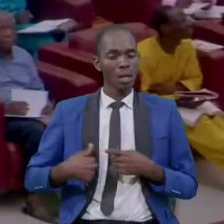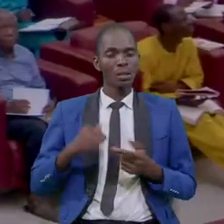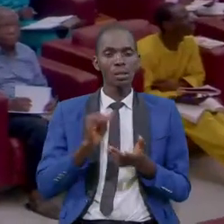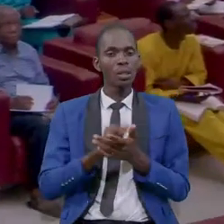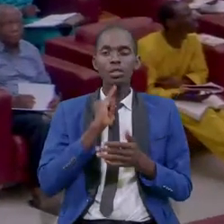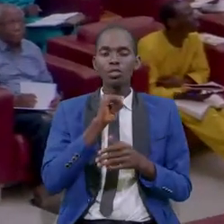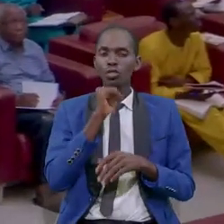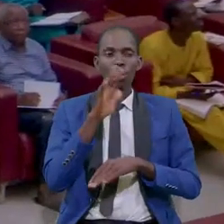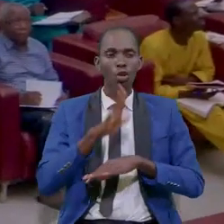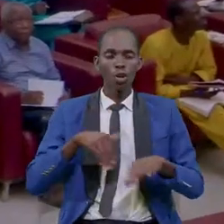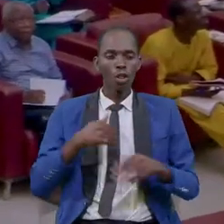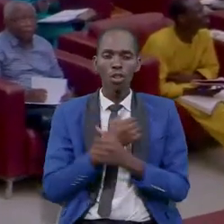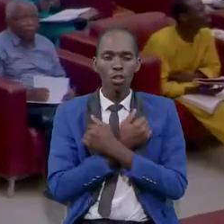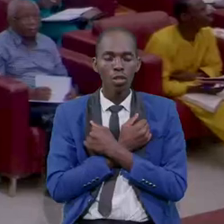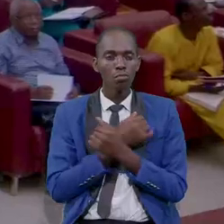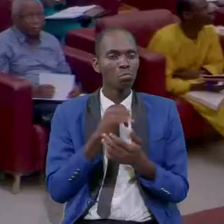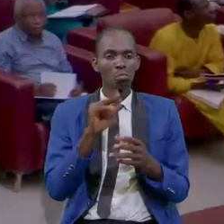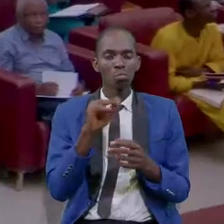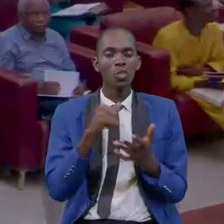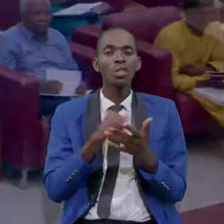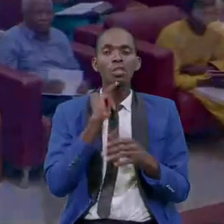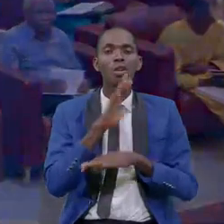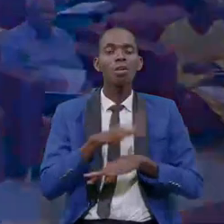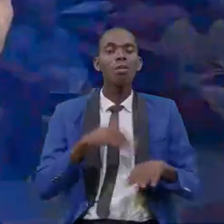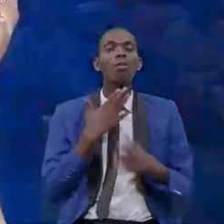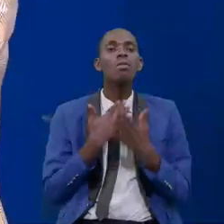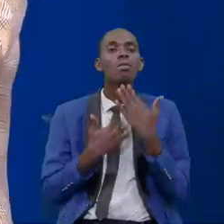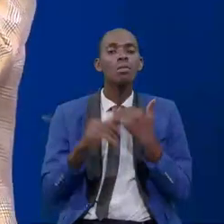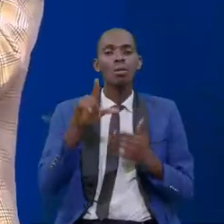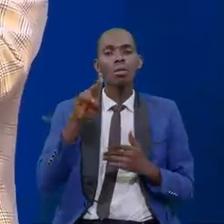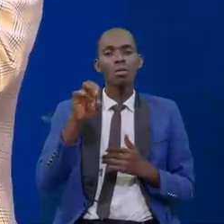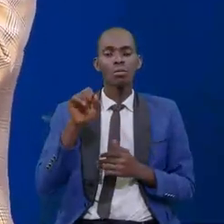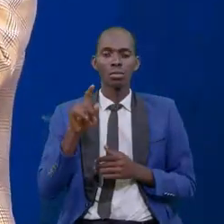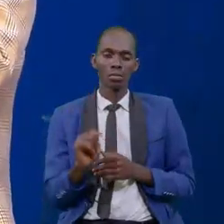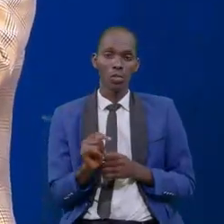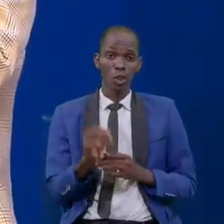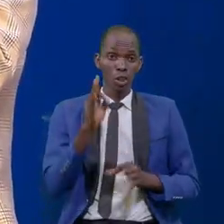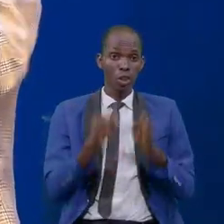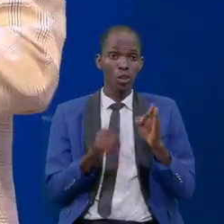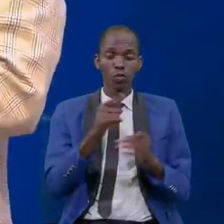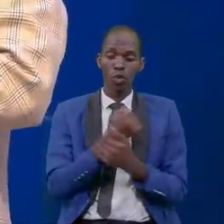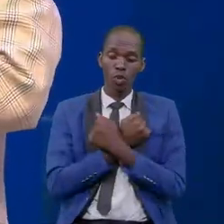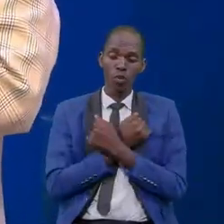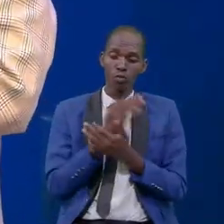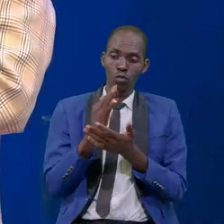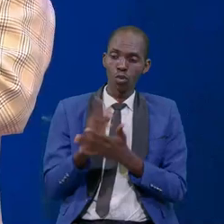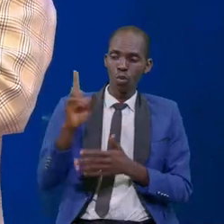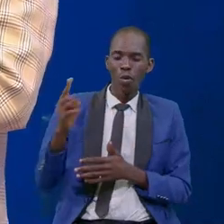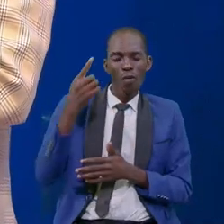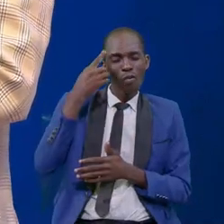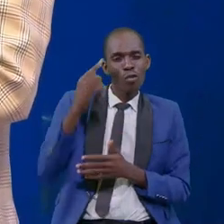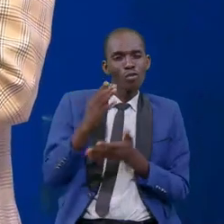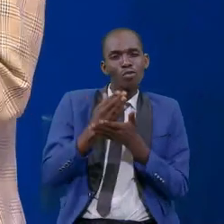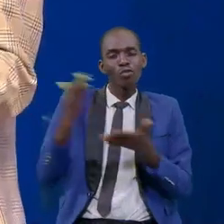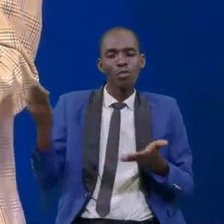ça c'est la convoitise. Si vous aimez quelqu'un pour un motif ultérieur, ce